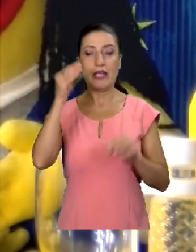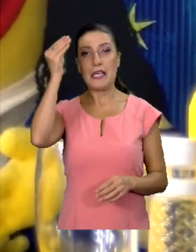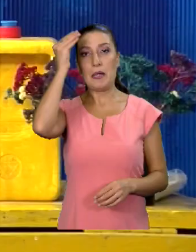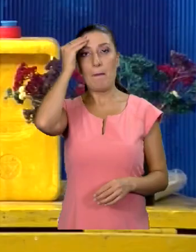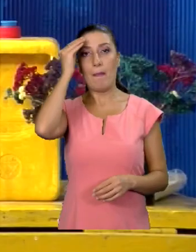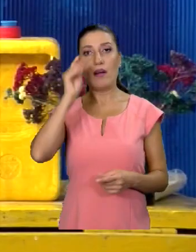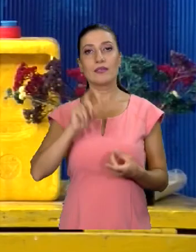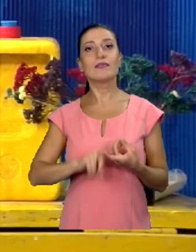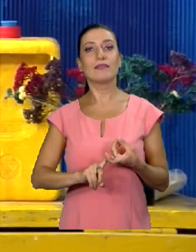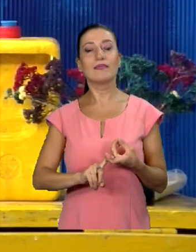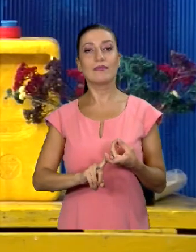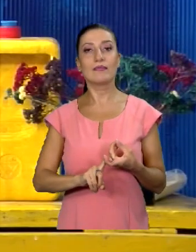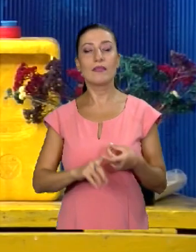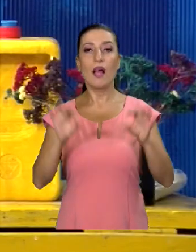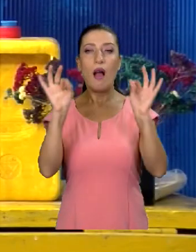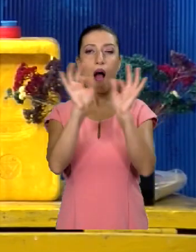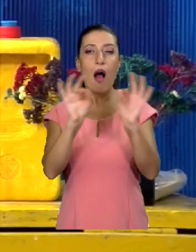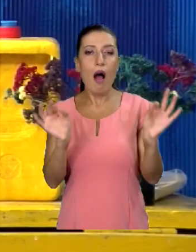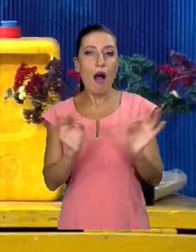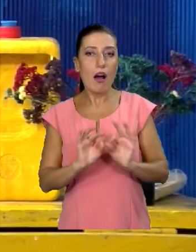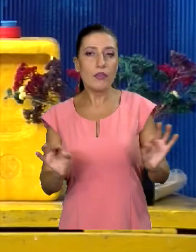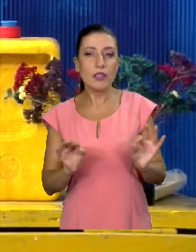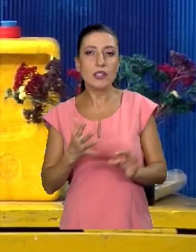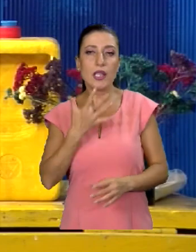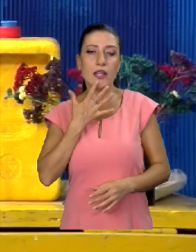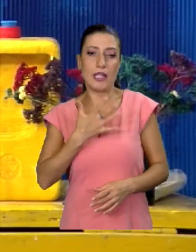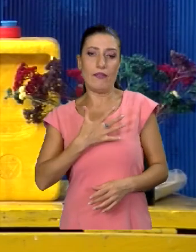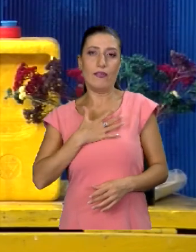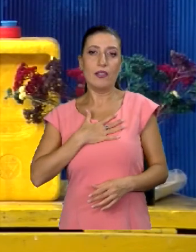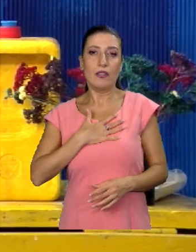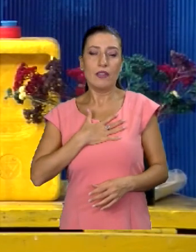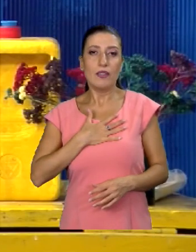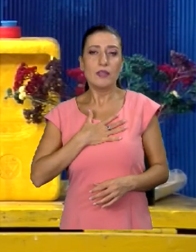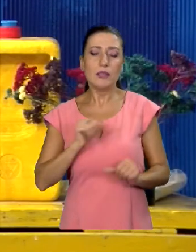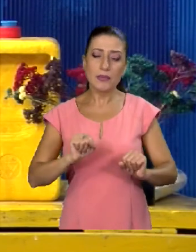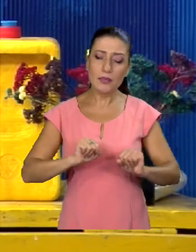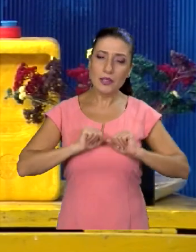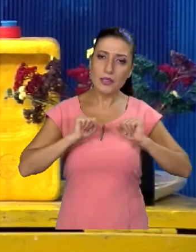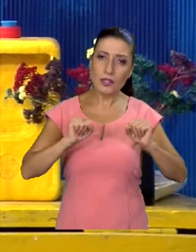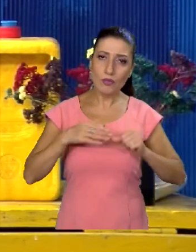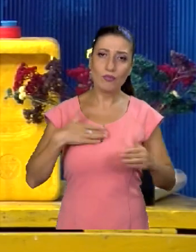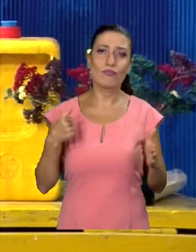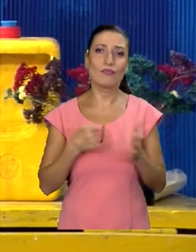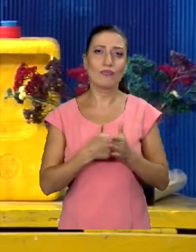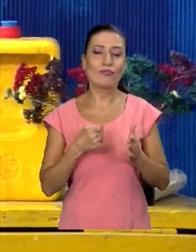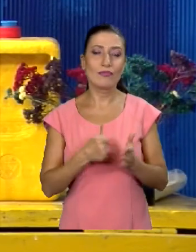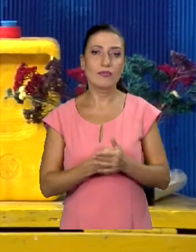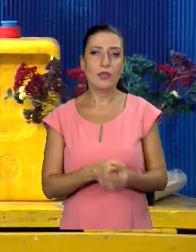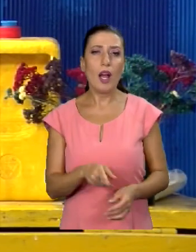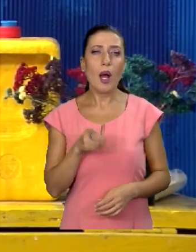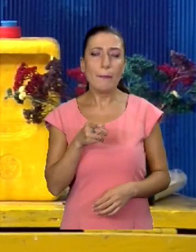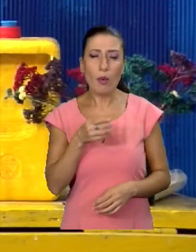իմաստը, արվեստի անմնացորդ նվիրյալ լինելու իմ ձգտումը։